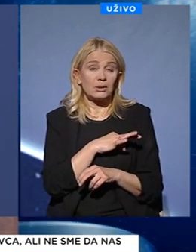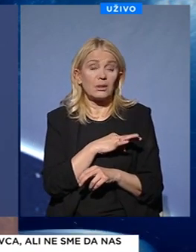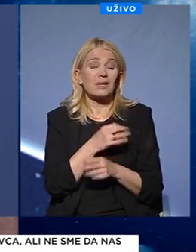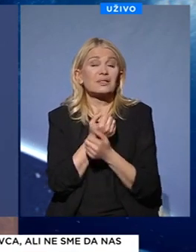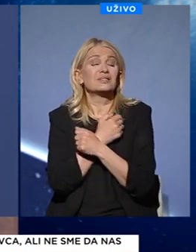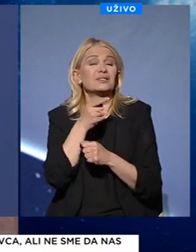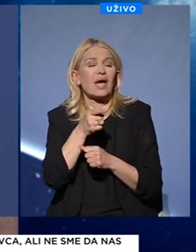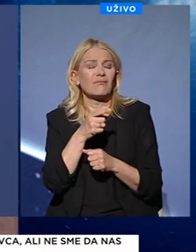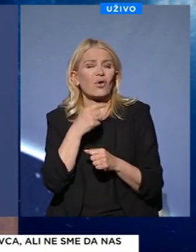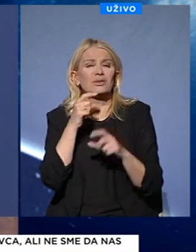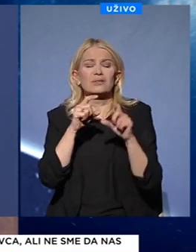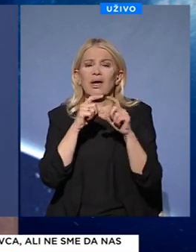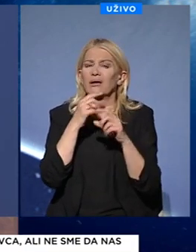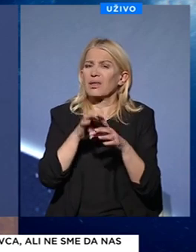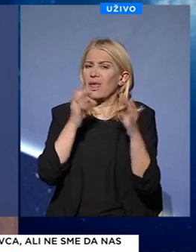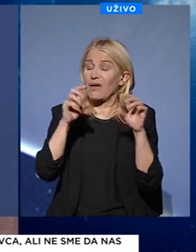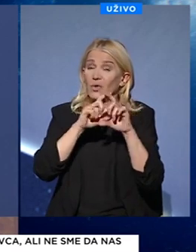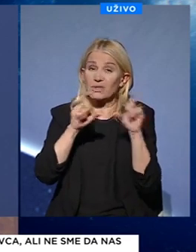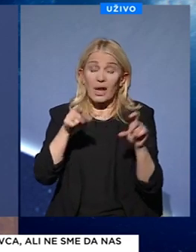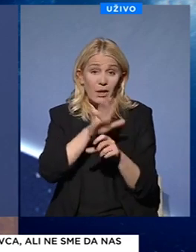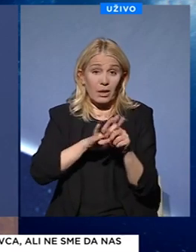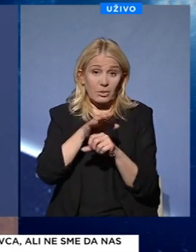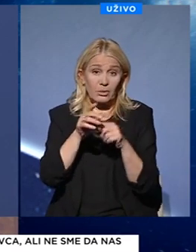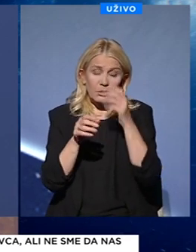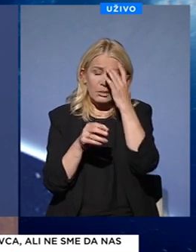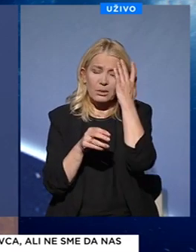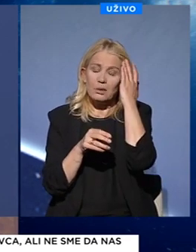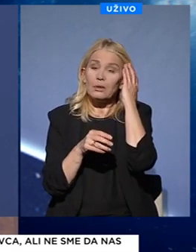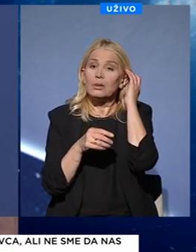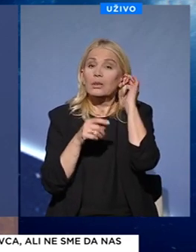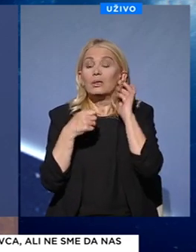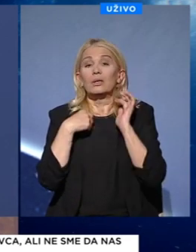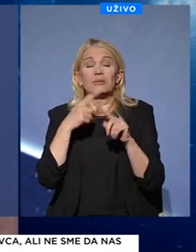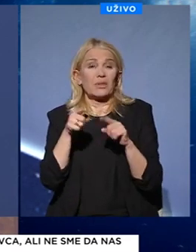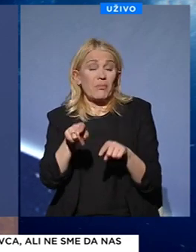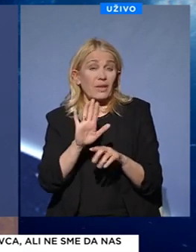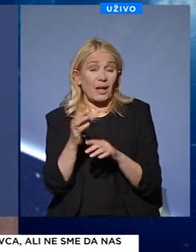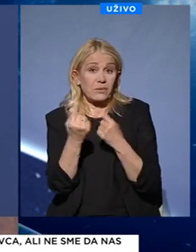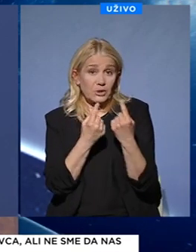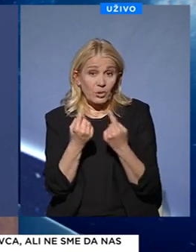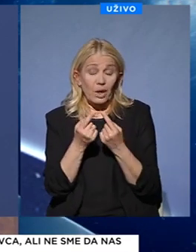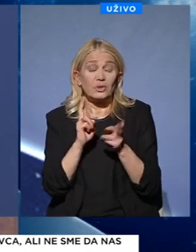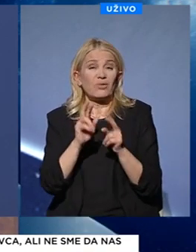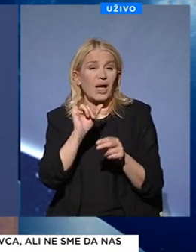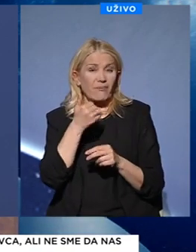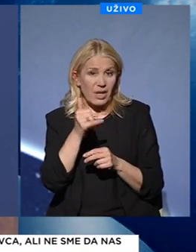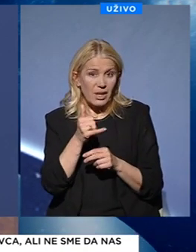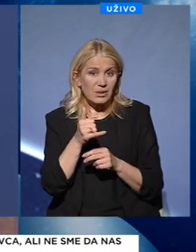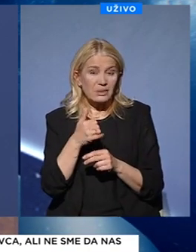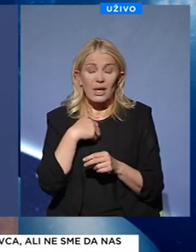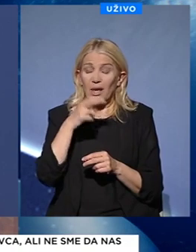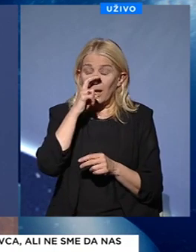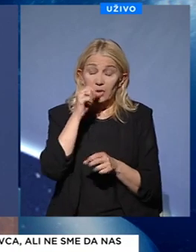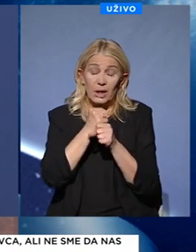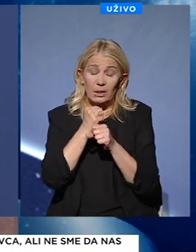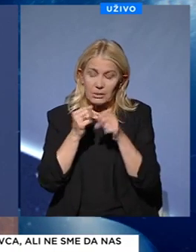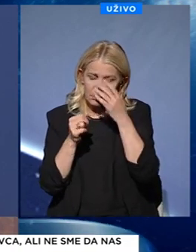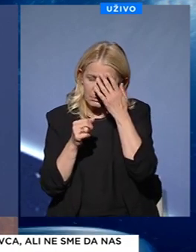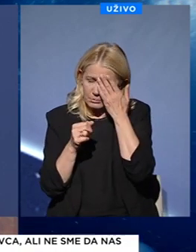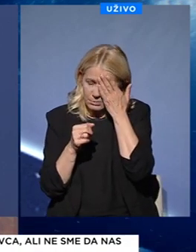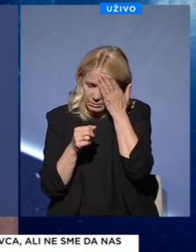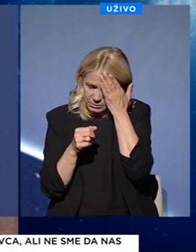Zavod za javno zdravlje na toj teritoriji, ali sada, pošto imamo takvu situaciju kakva jeste, neće raditi samo Zavod za